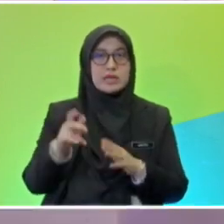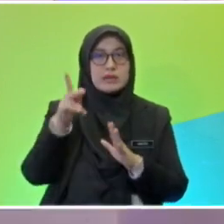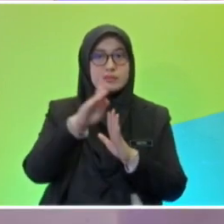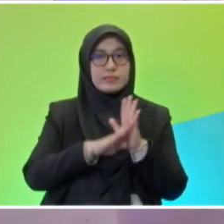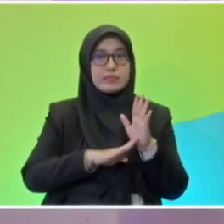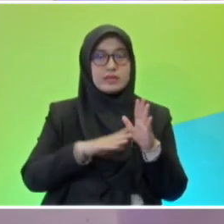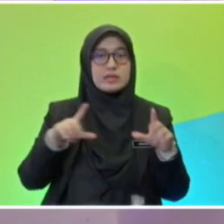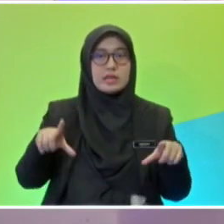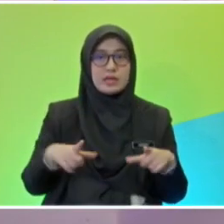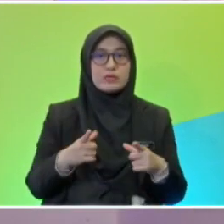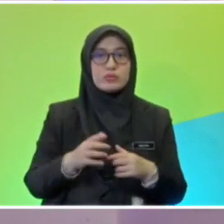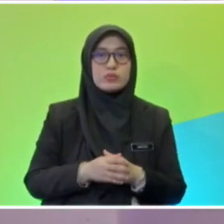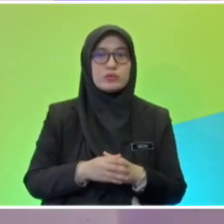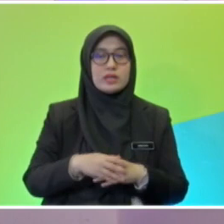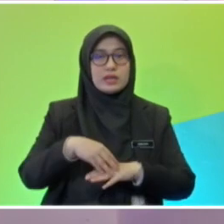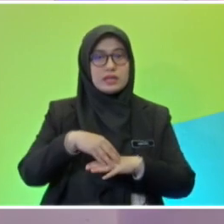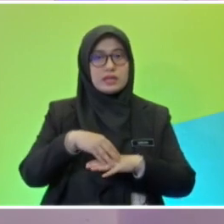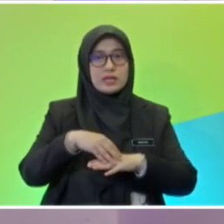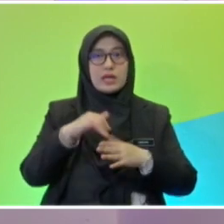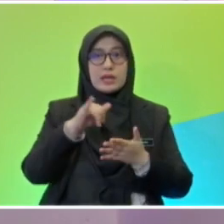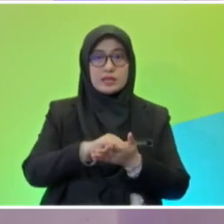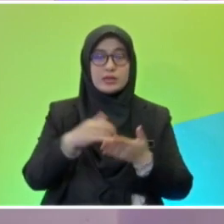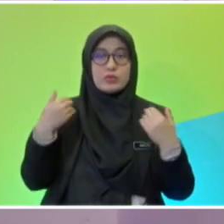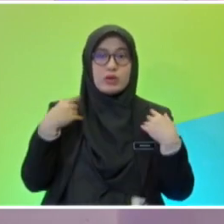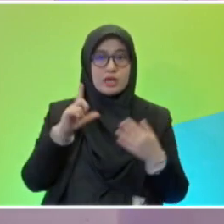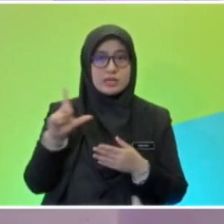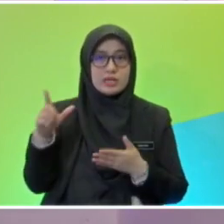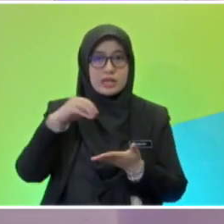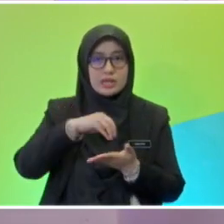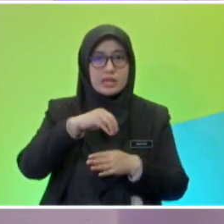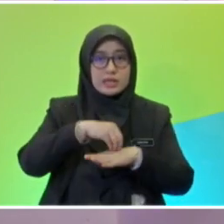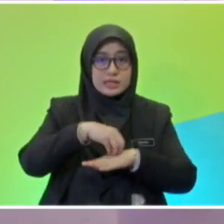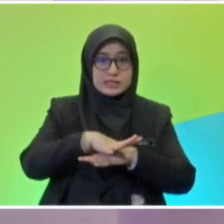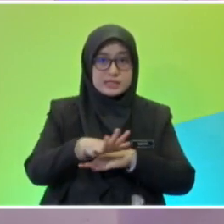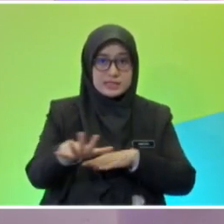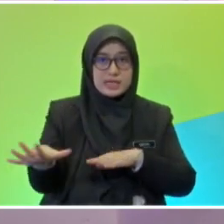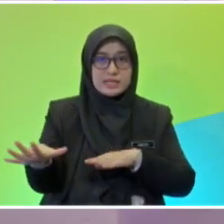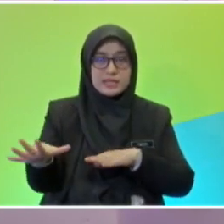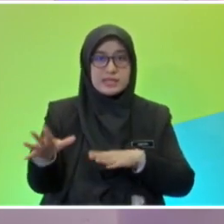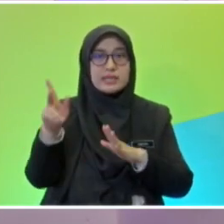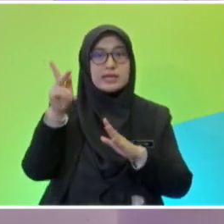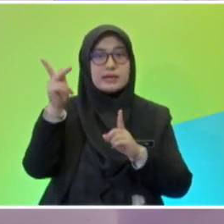Ah ini bagus satu kalau kita lihat tadi British rugi 100.000 pound dalam perang Nanning itu